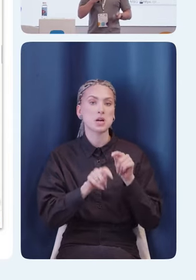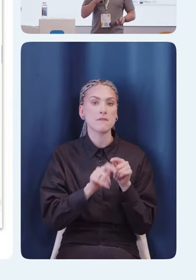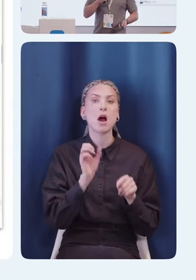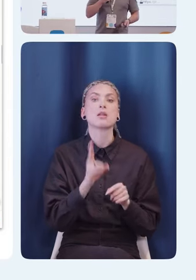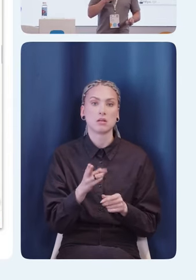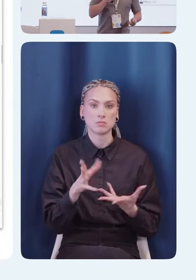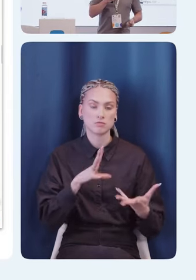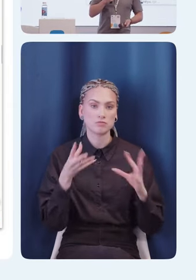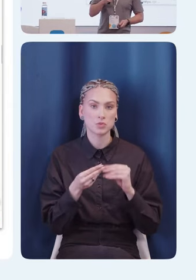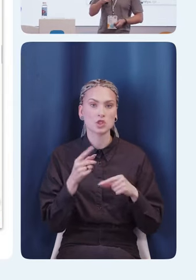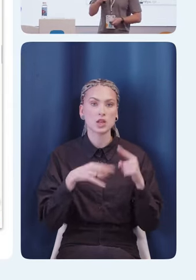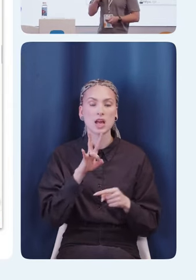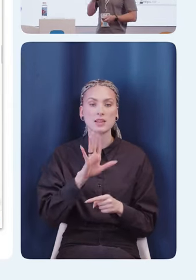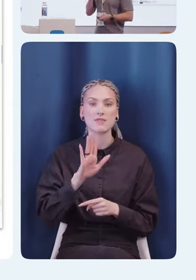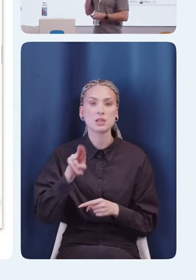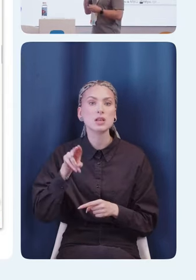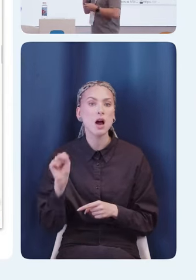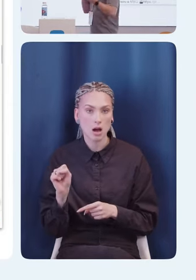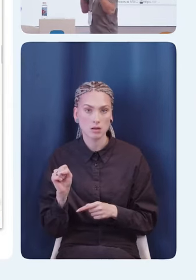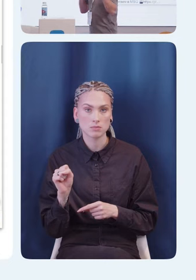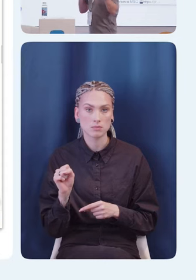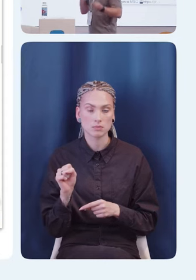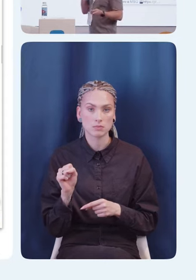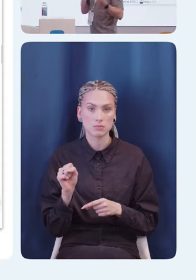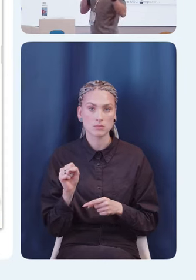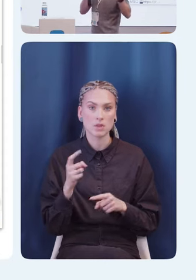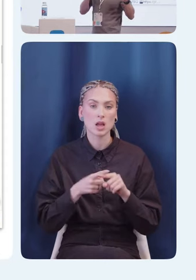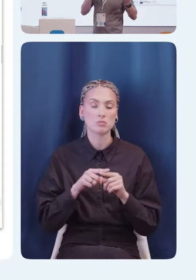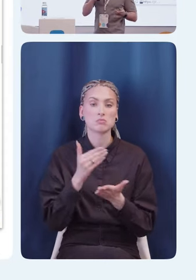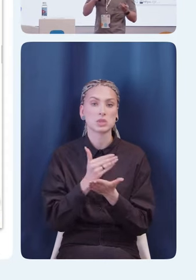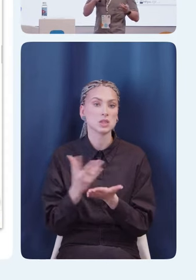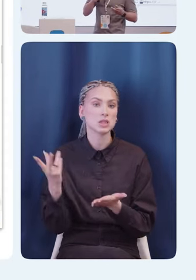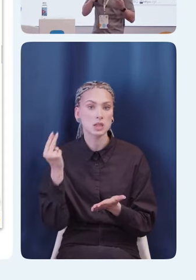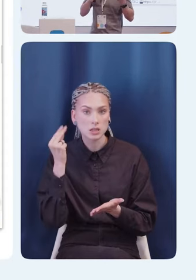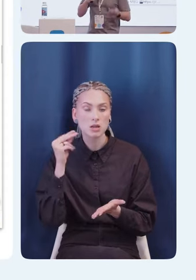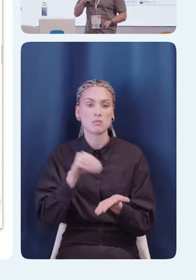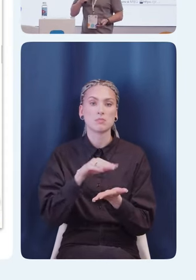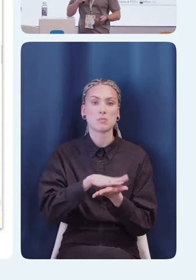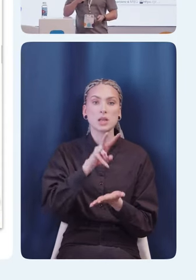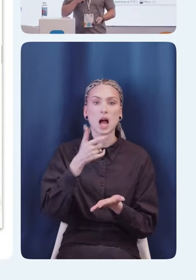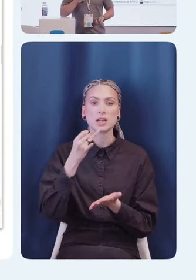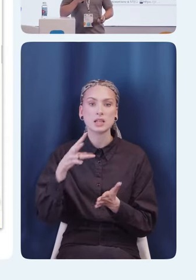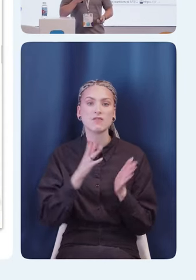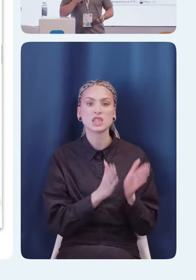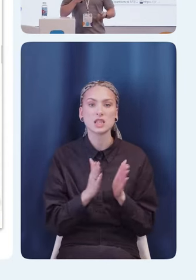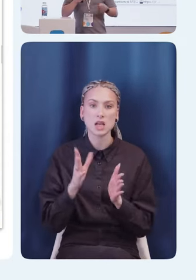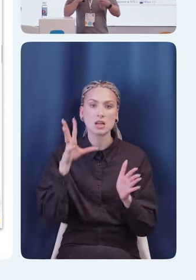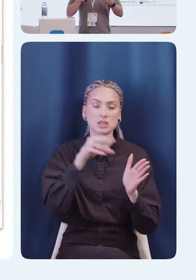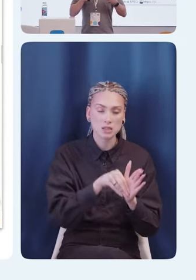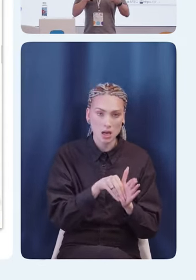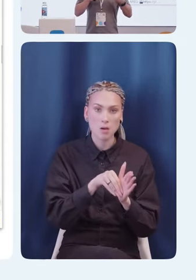работает мессенджер через NVDA. То есть это такой, да, это скринридер, плагин ставится это в систему, и